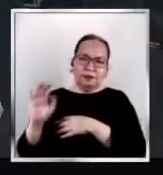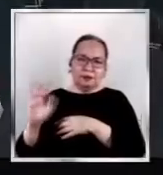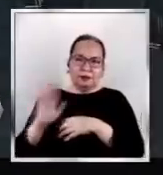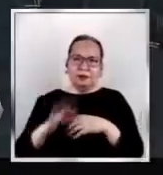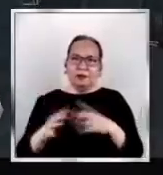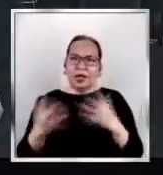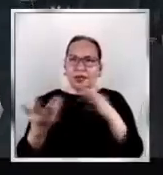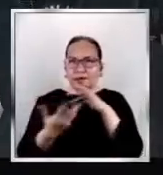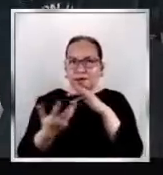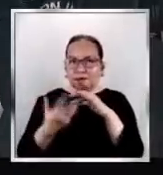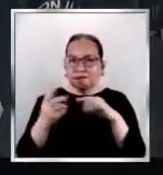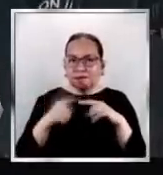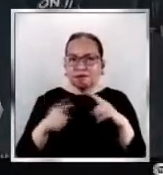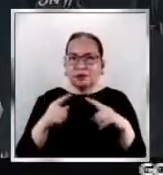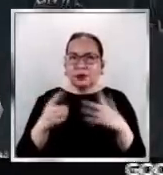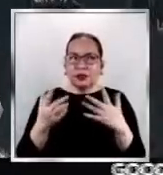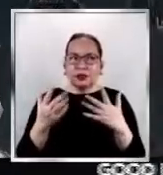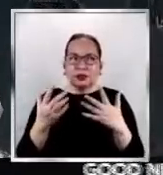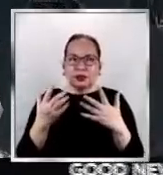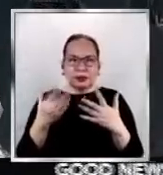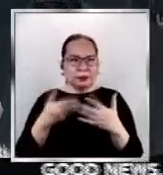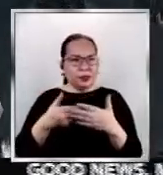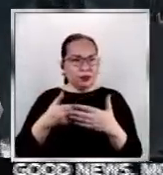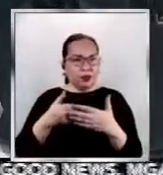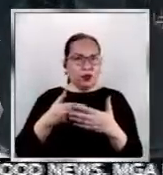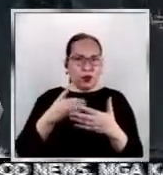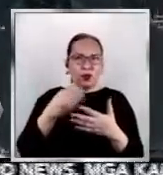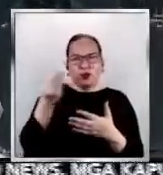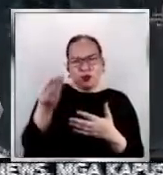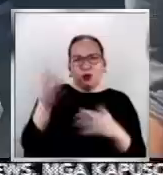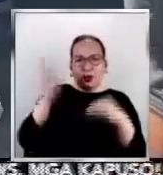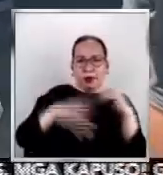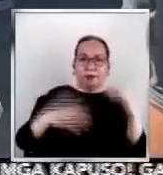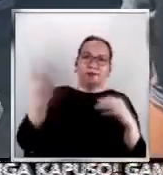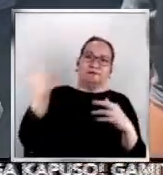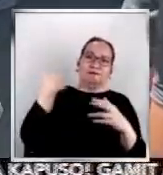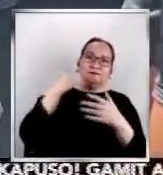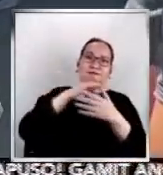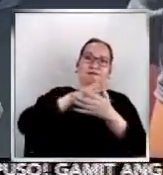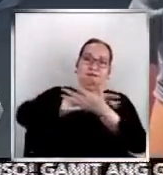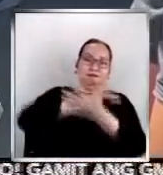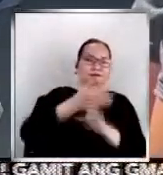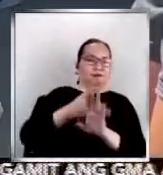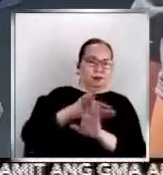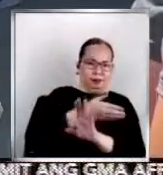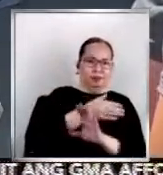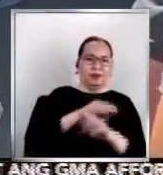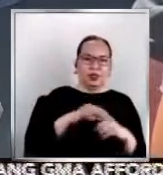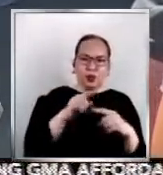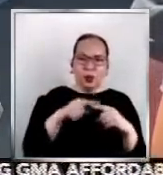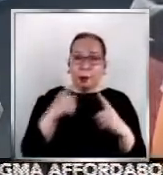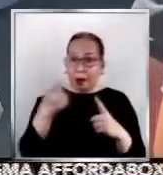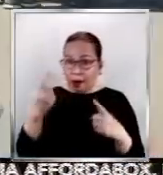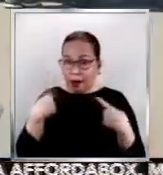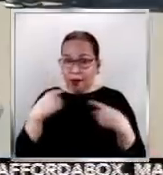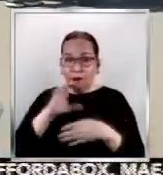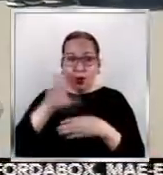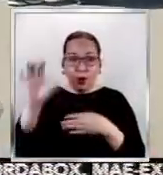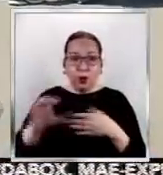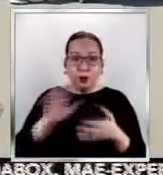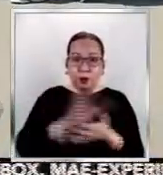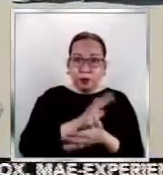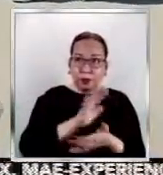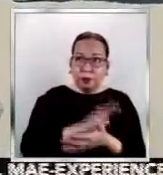sa mga taon bago magka-pandemya. Pinapayagang bumiyahe ang mga bata basta't kumpleto ang requirements at may kasamang magulang o